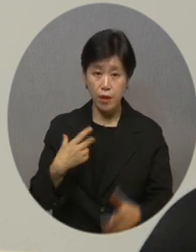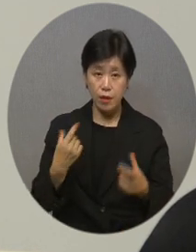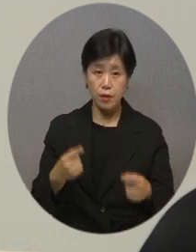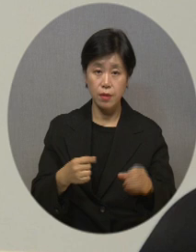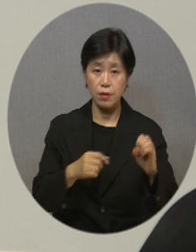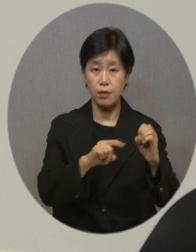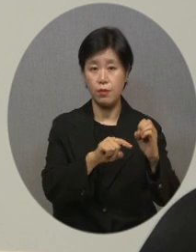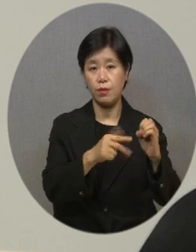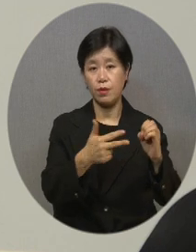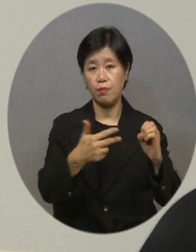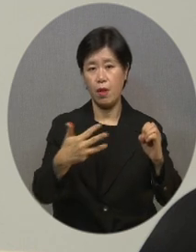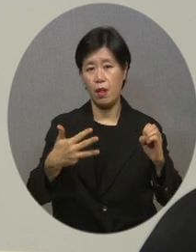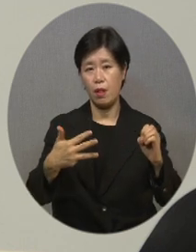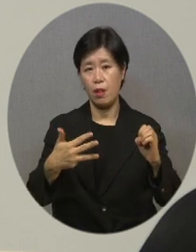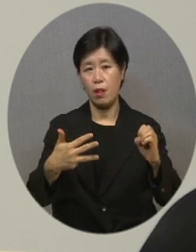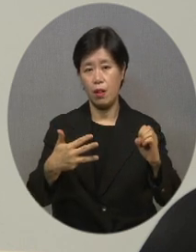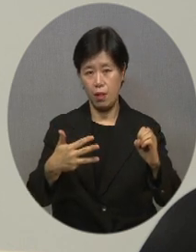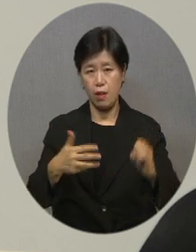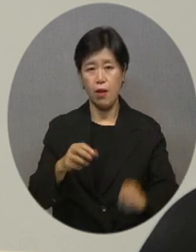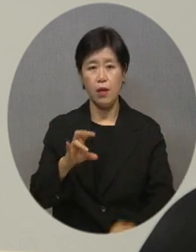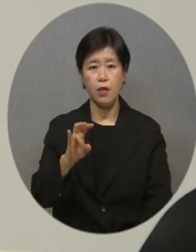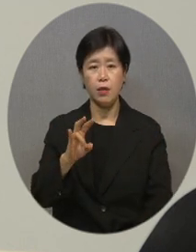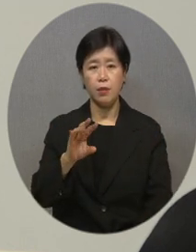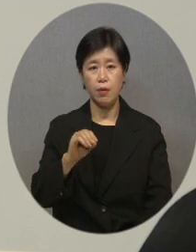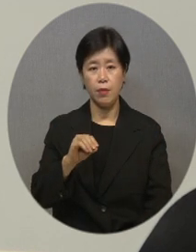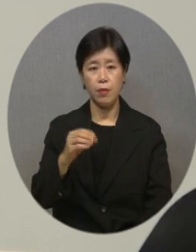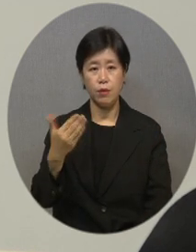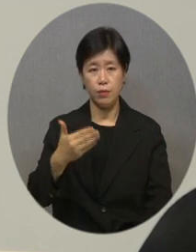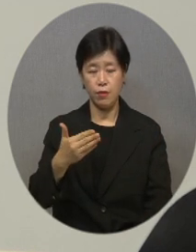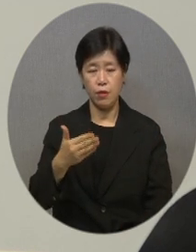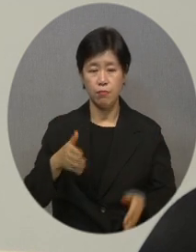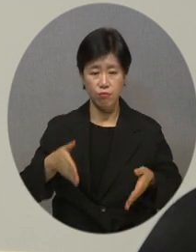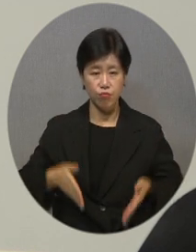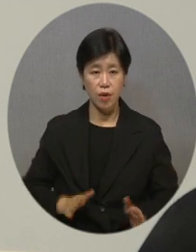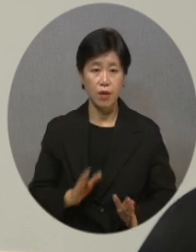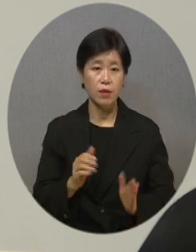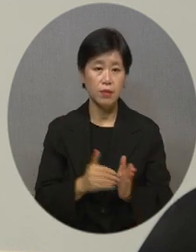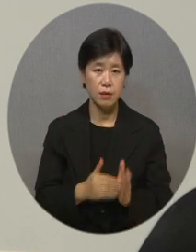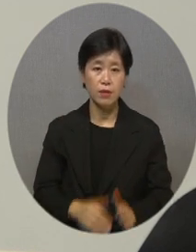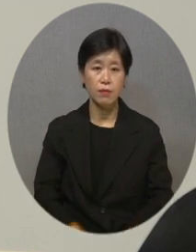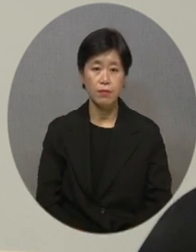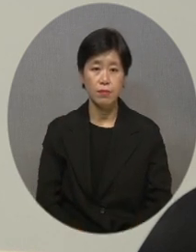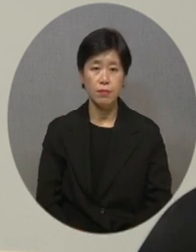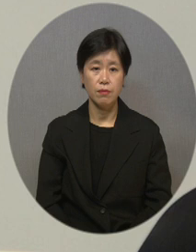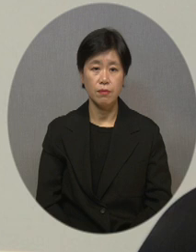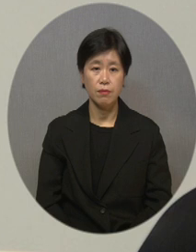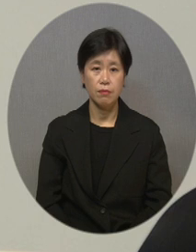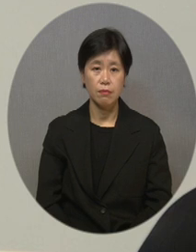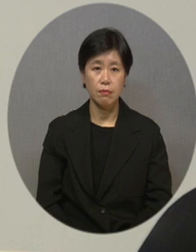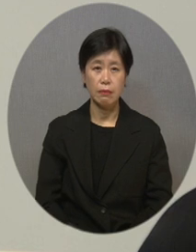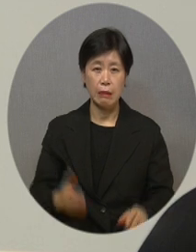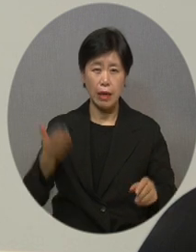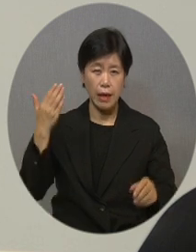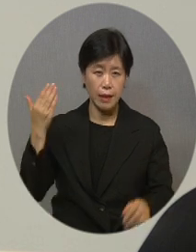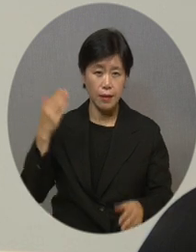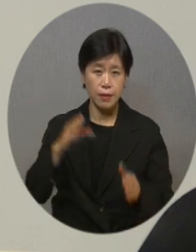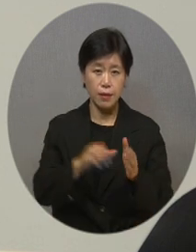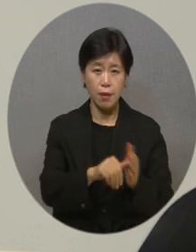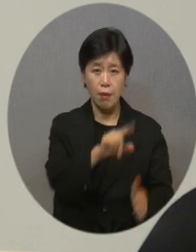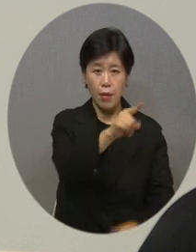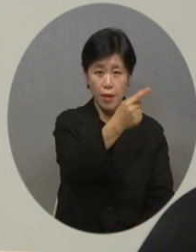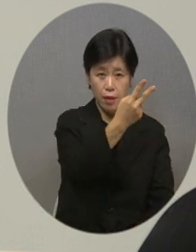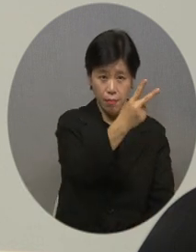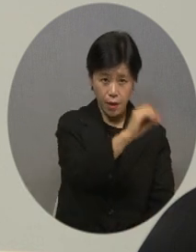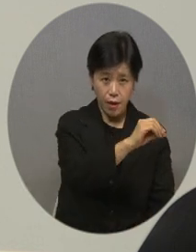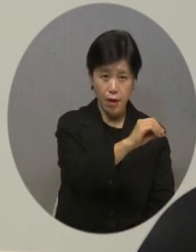숫자상으로 24만 9천 명입니다. 그래서 이걸 가만히 보면 71년도에 102만 명, 02년도에 30년 지났죠.